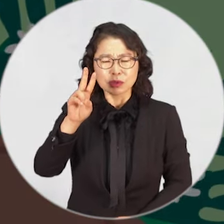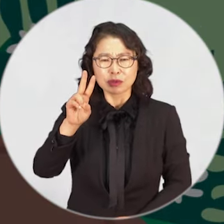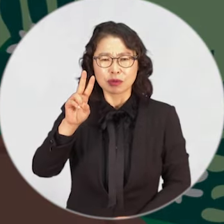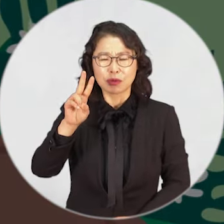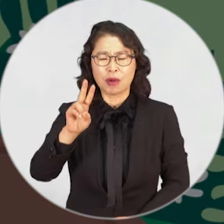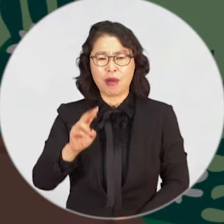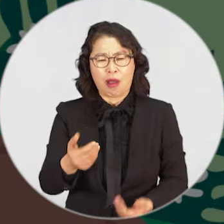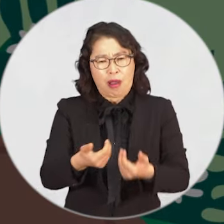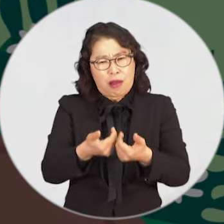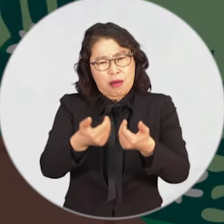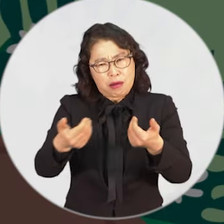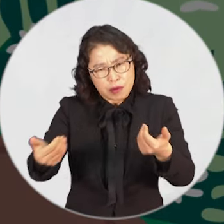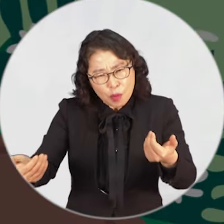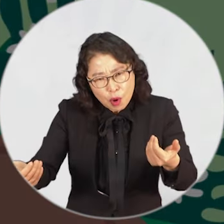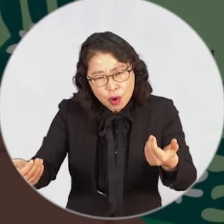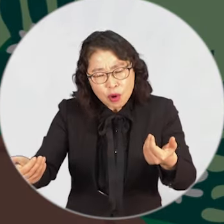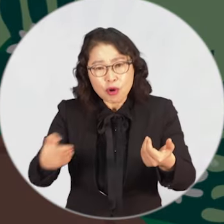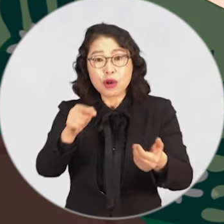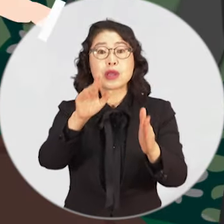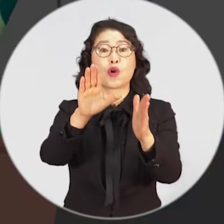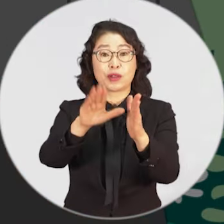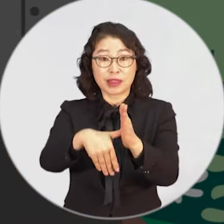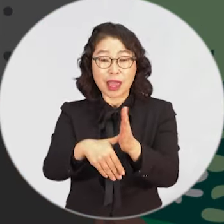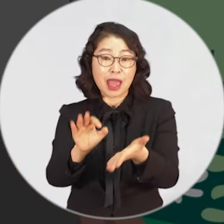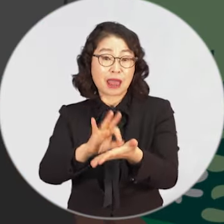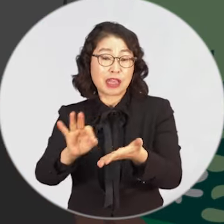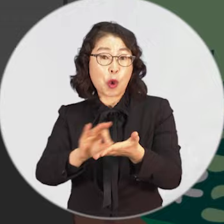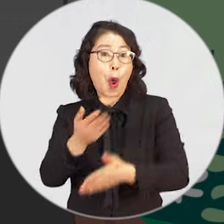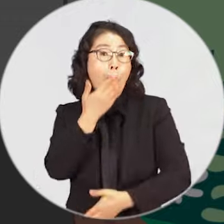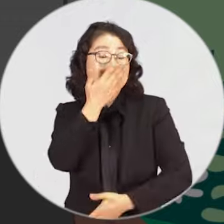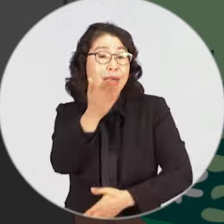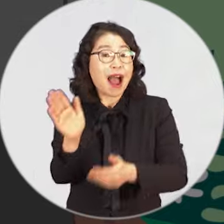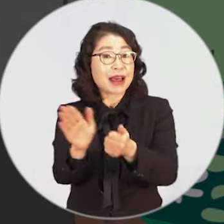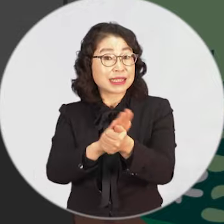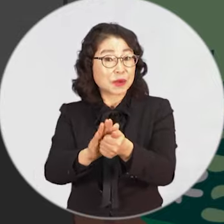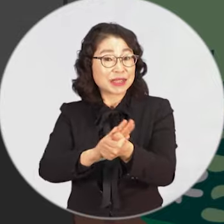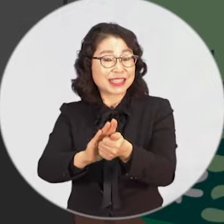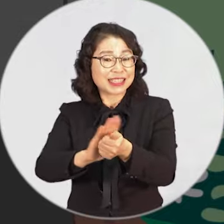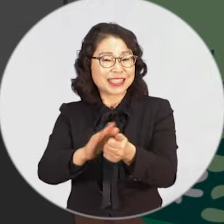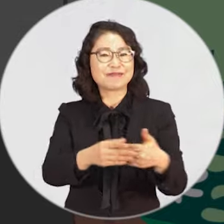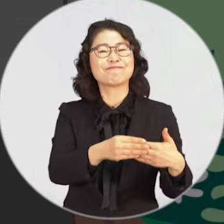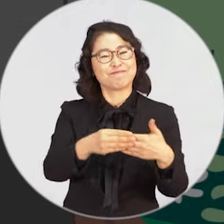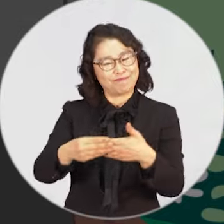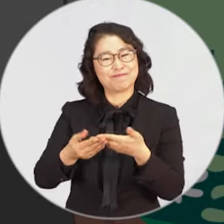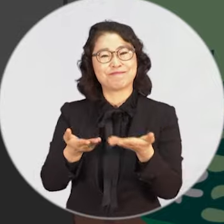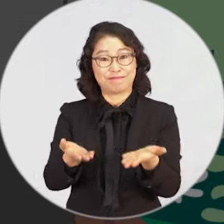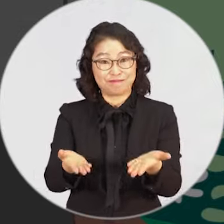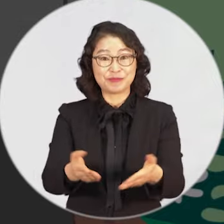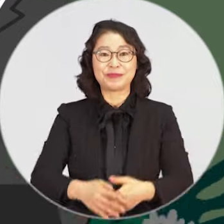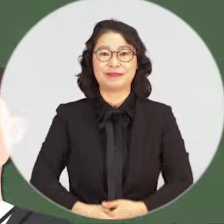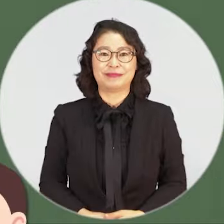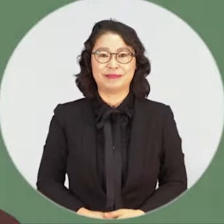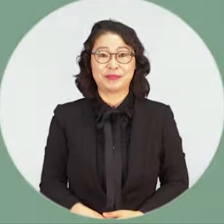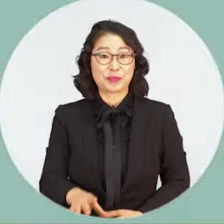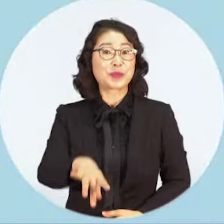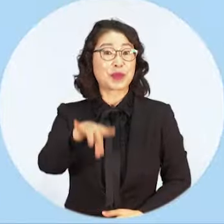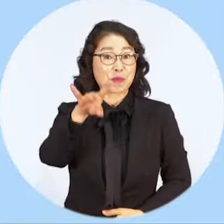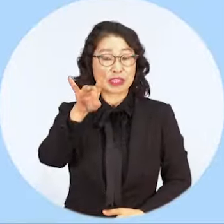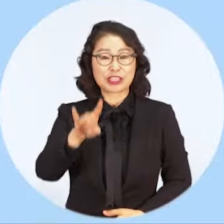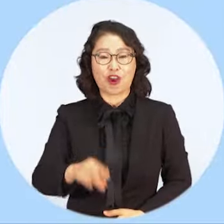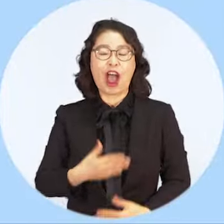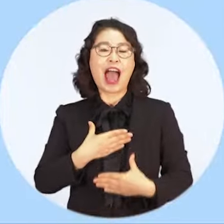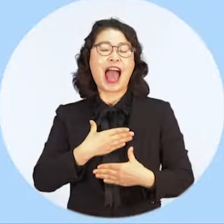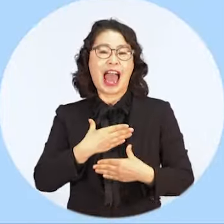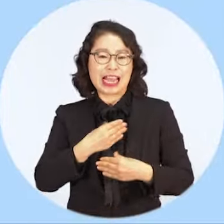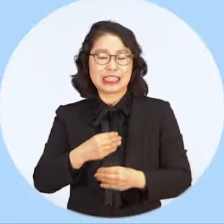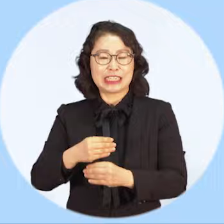갑작스럽게 찾아올 수 있는 이별. 이럴 때 이용할 수 있는 서비스를 안내해 드릴게요.